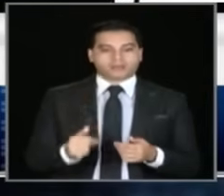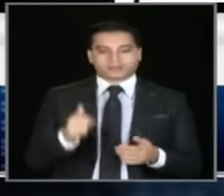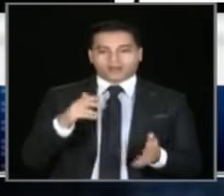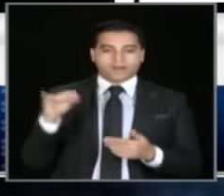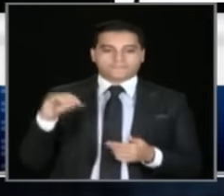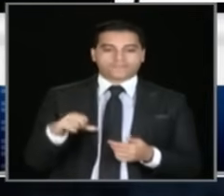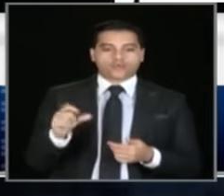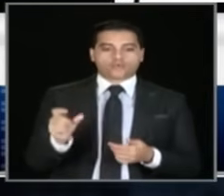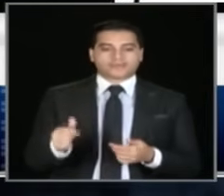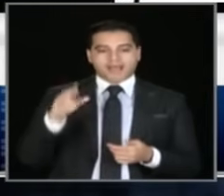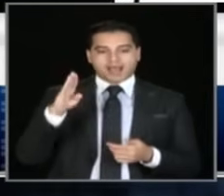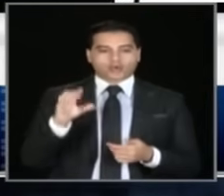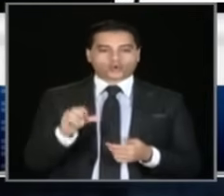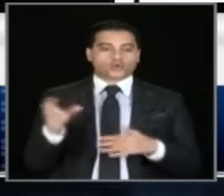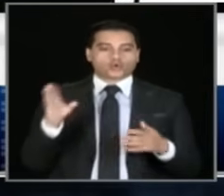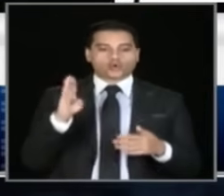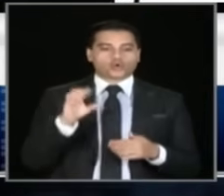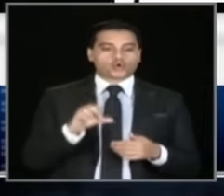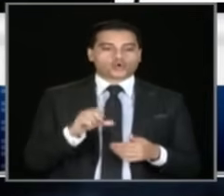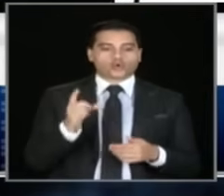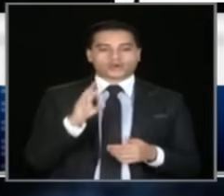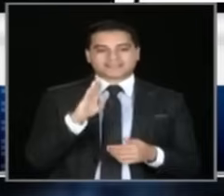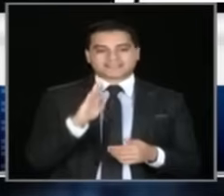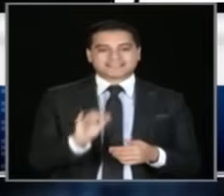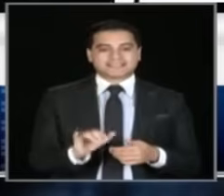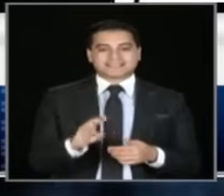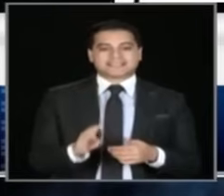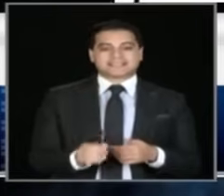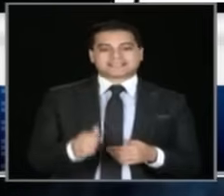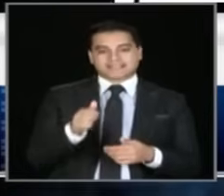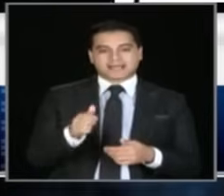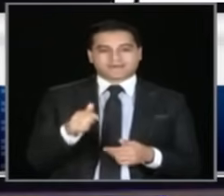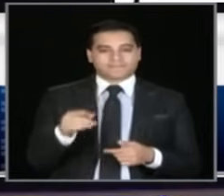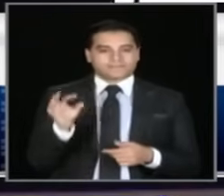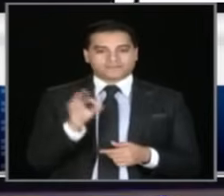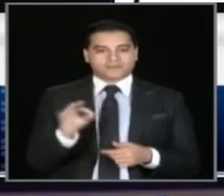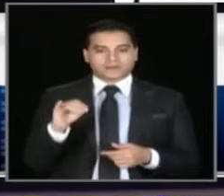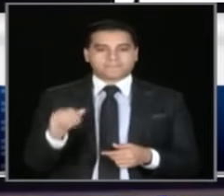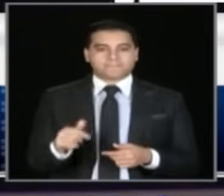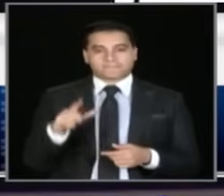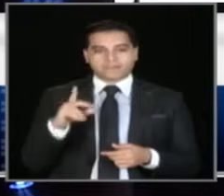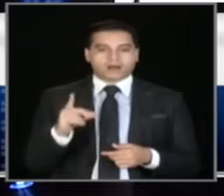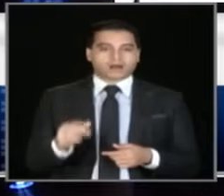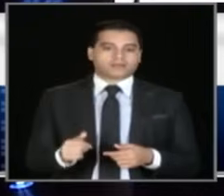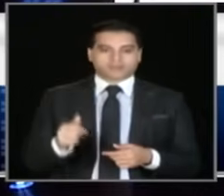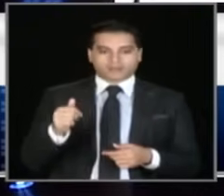مالطا، موناكو، بورسيكا. مالطا مفروض.